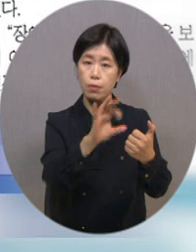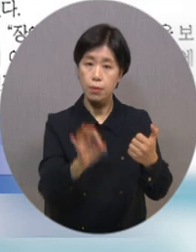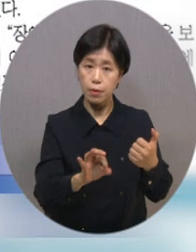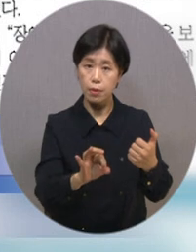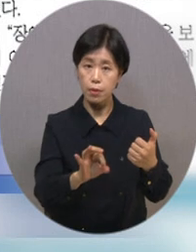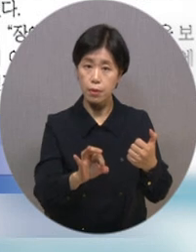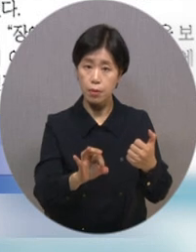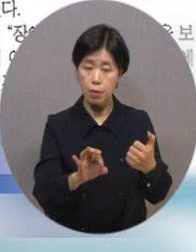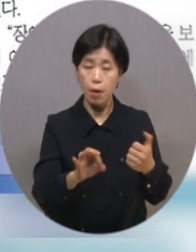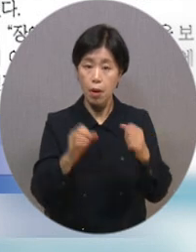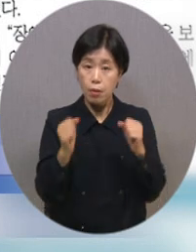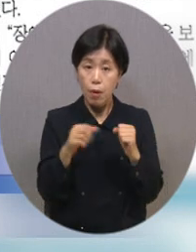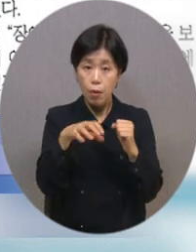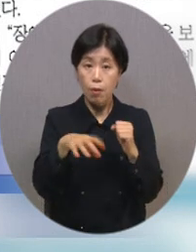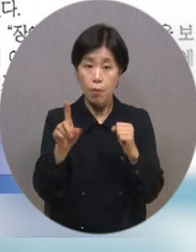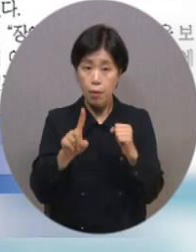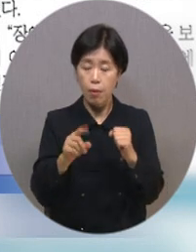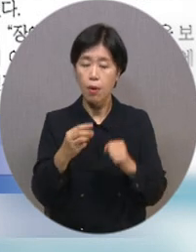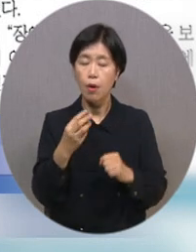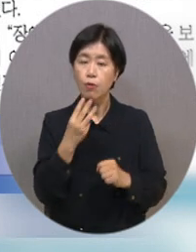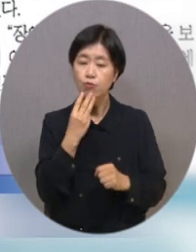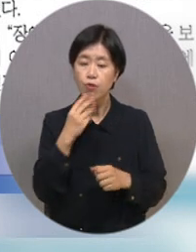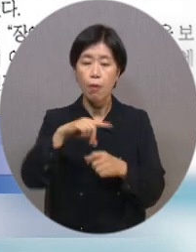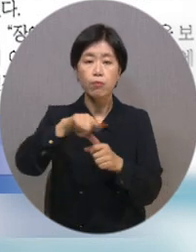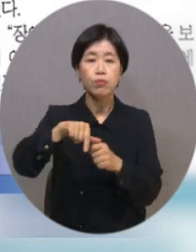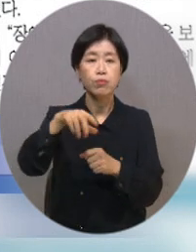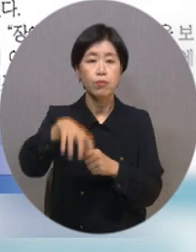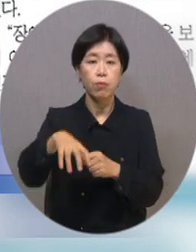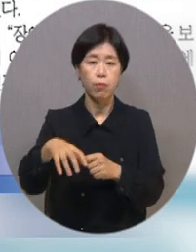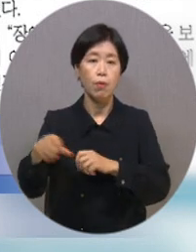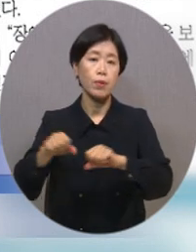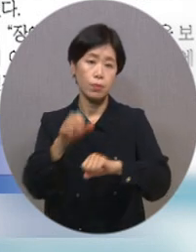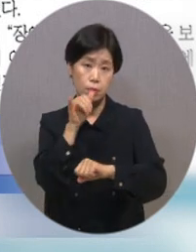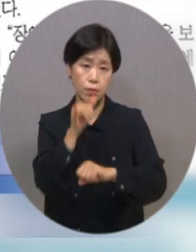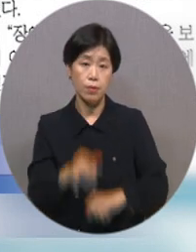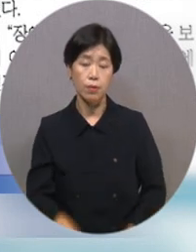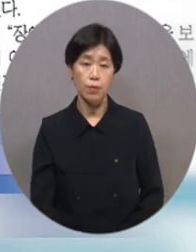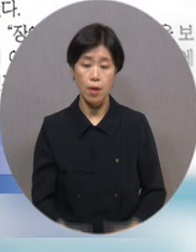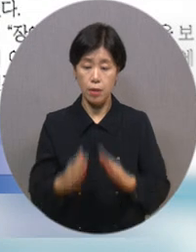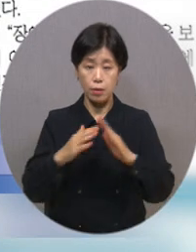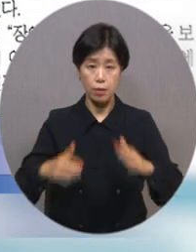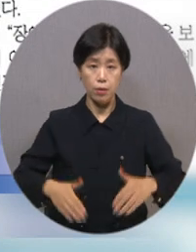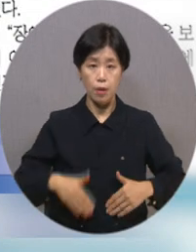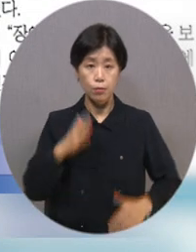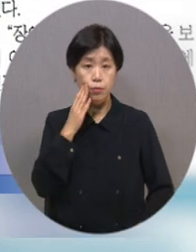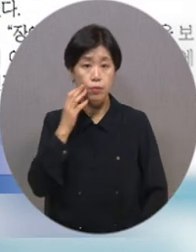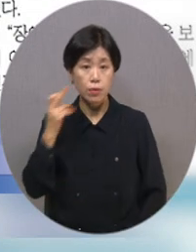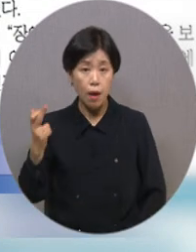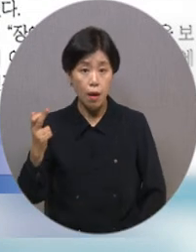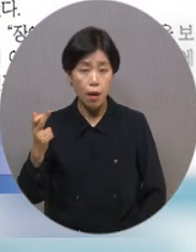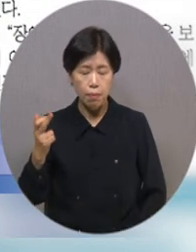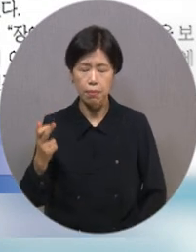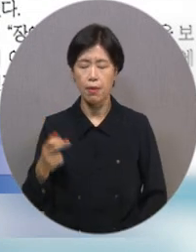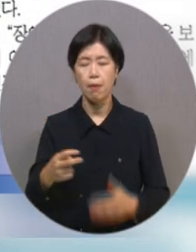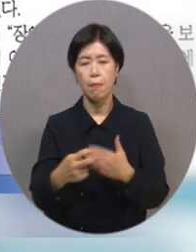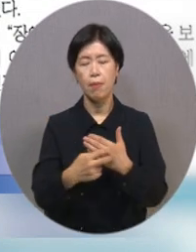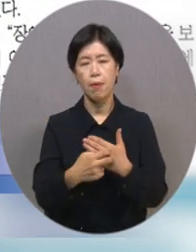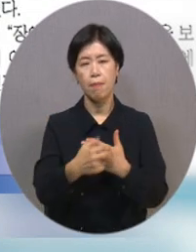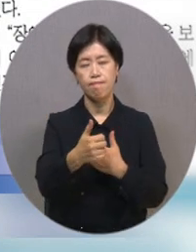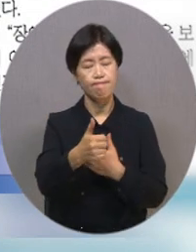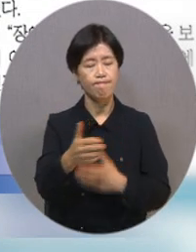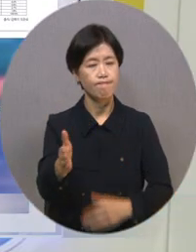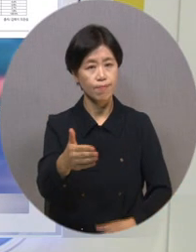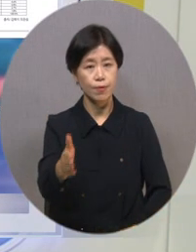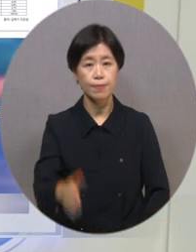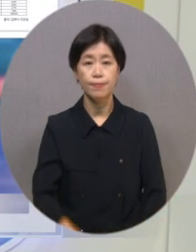이상이 서울과 경기등이 수도권에서 활동하고 있었습니다 전남과 물산은 아예 활동하는 의사가